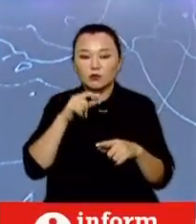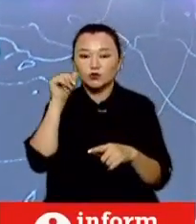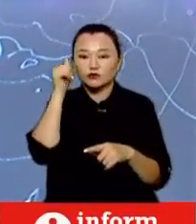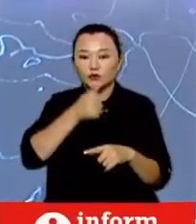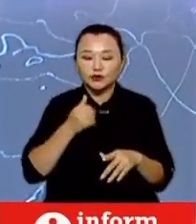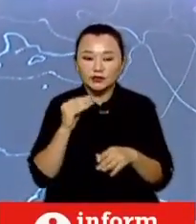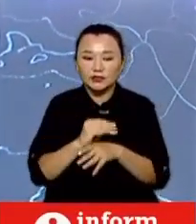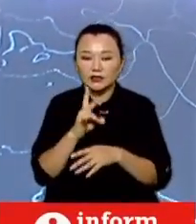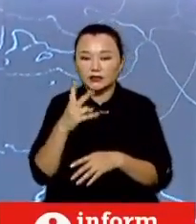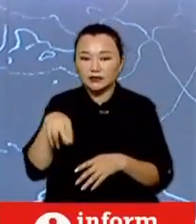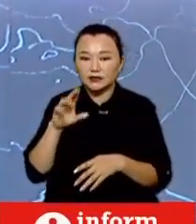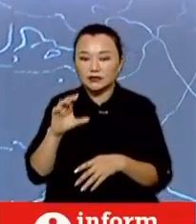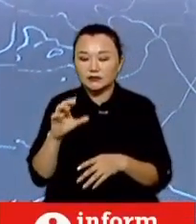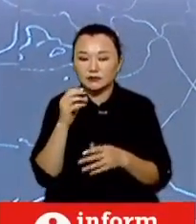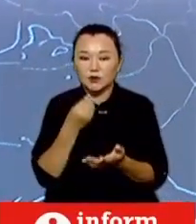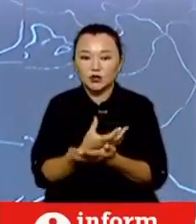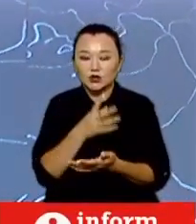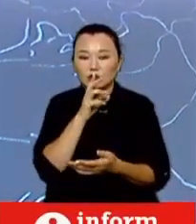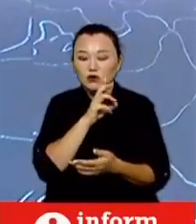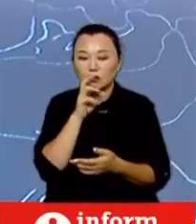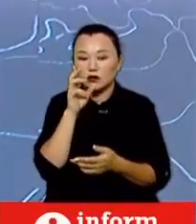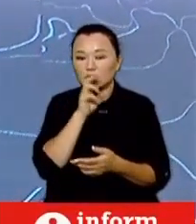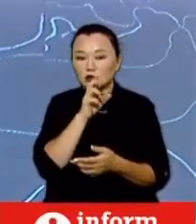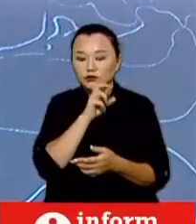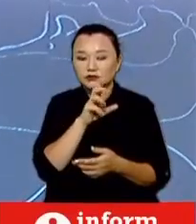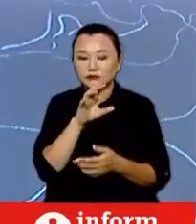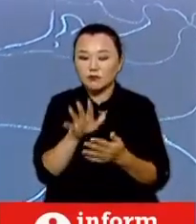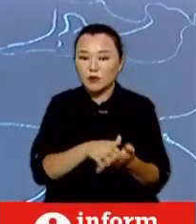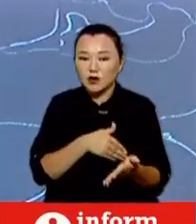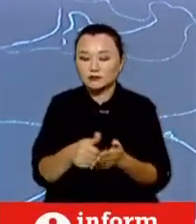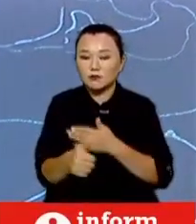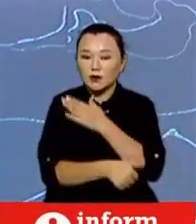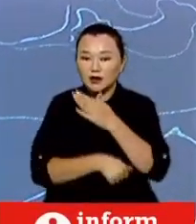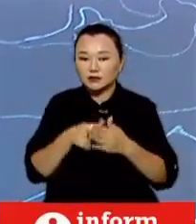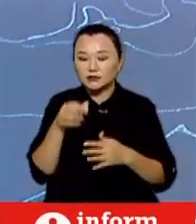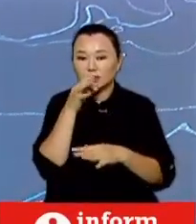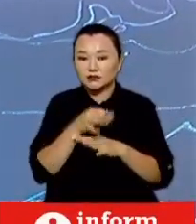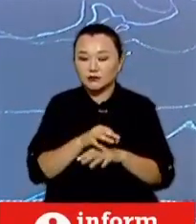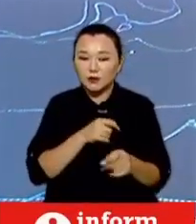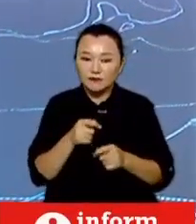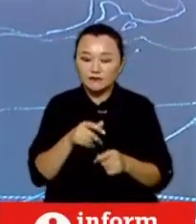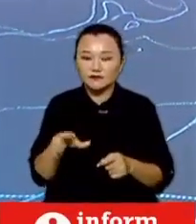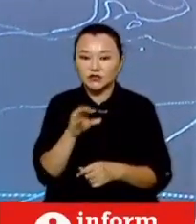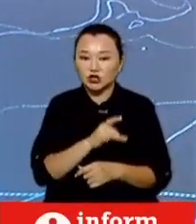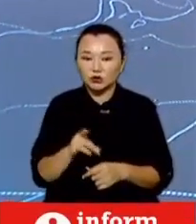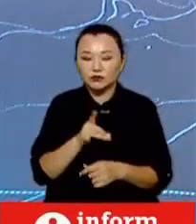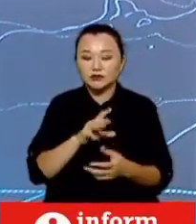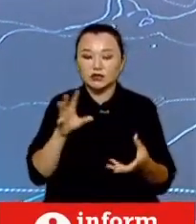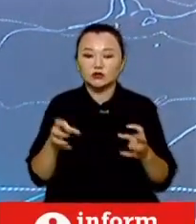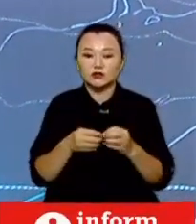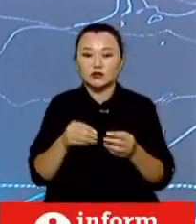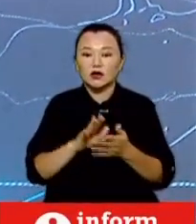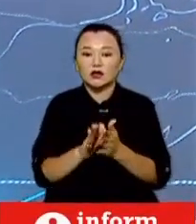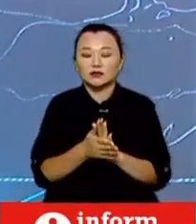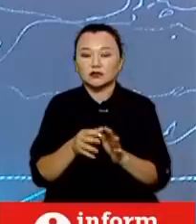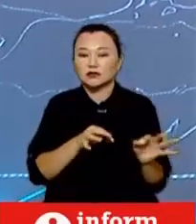добавился НДС, подорожали горюче-смазочные материалы. В правительстве сетуют, что не все регионы заключили контракты на